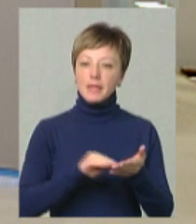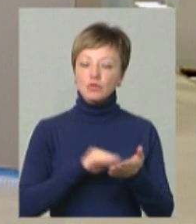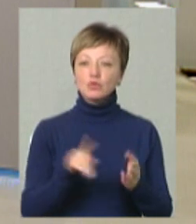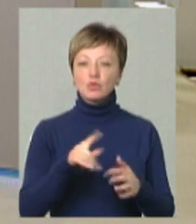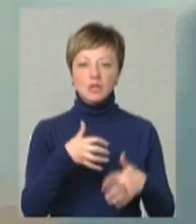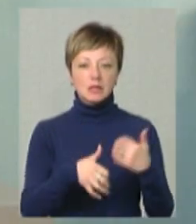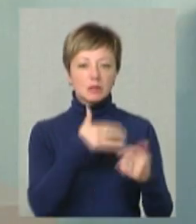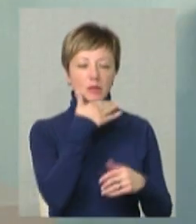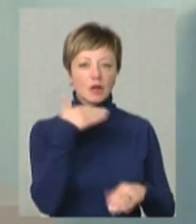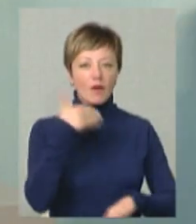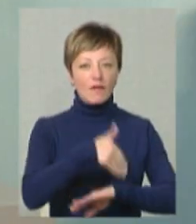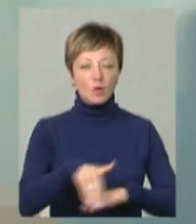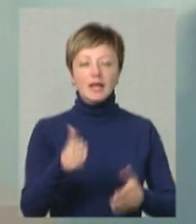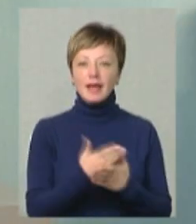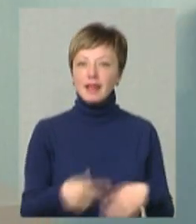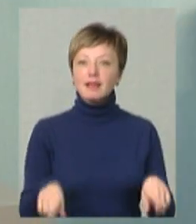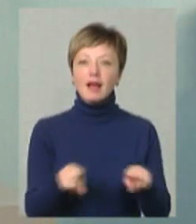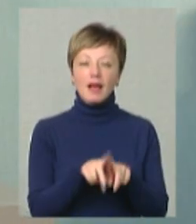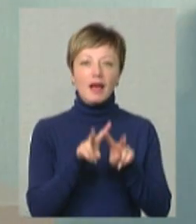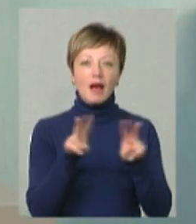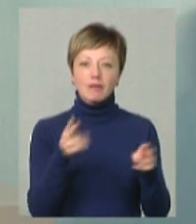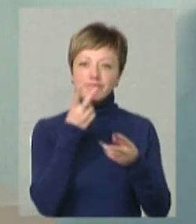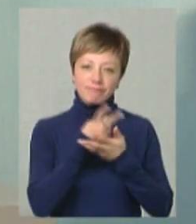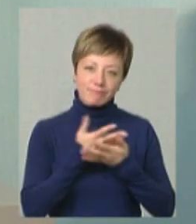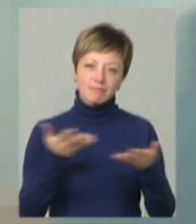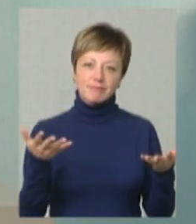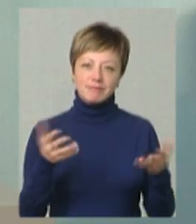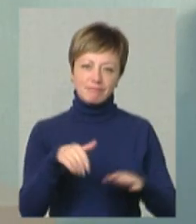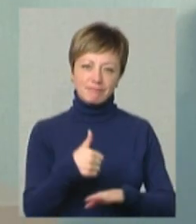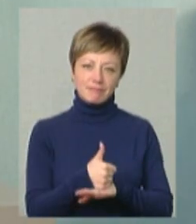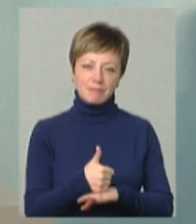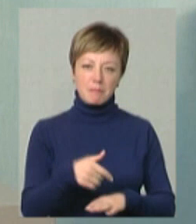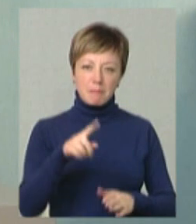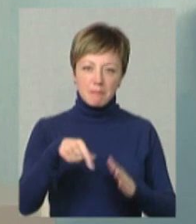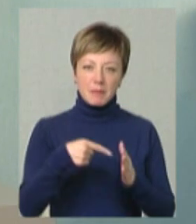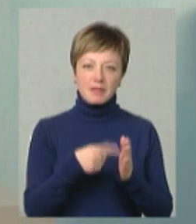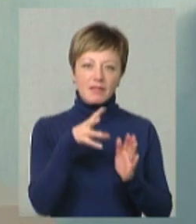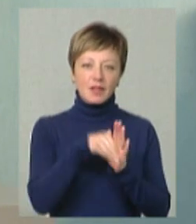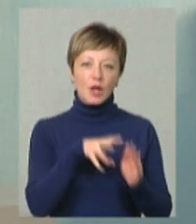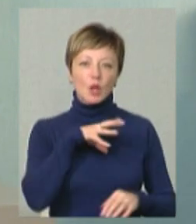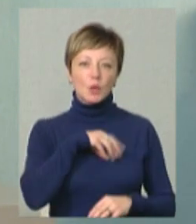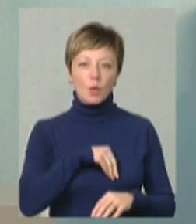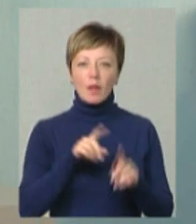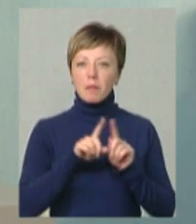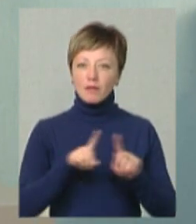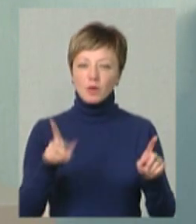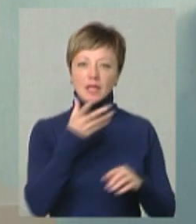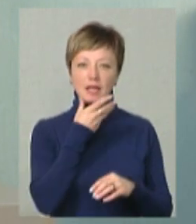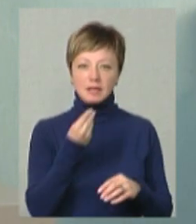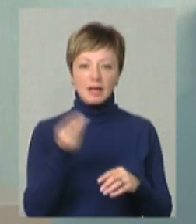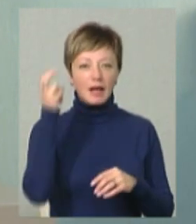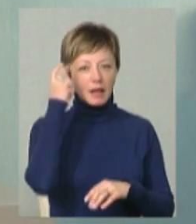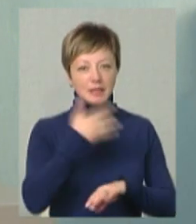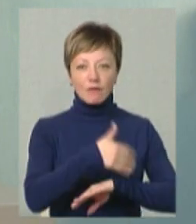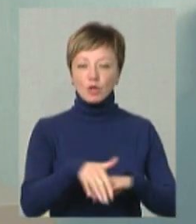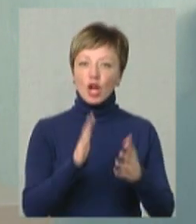пишуть. Серед багатьох вулиць є такі, що немов візитні картки міста, втілення його духу, неповторності й краси. Для киянина це вулиці